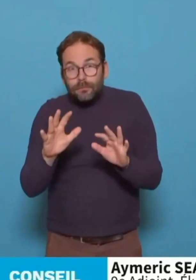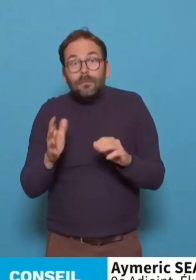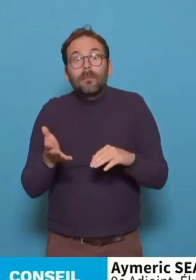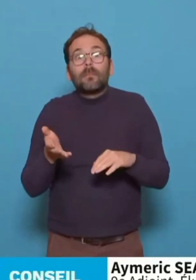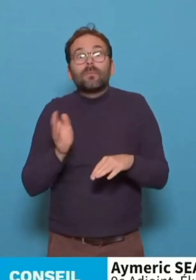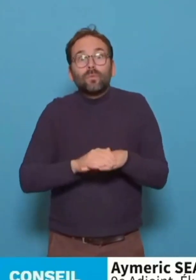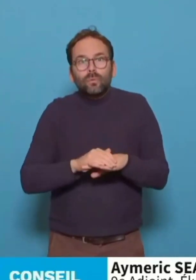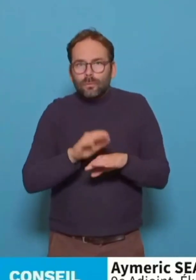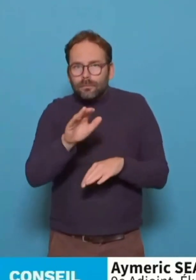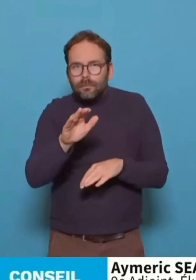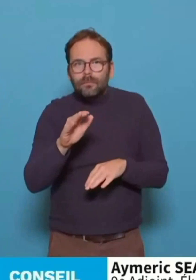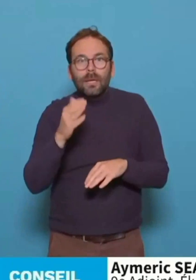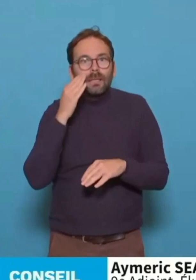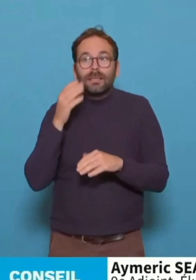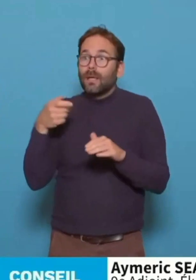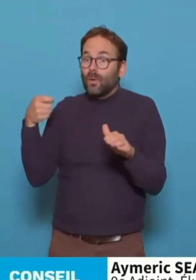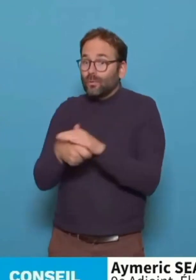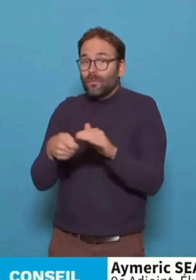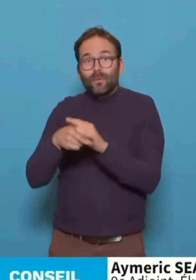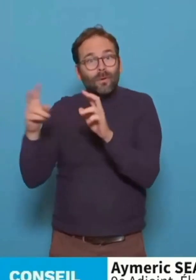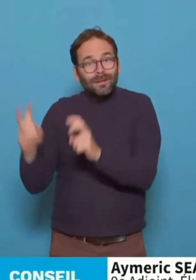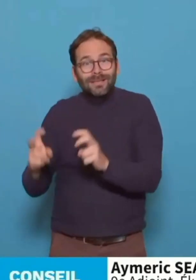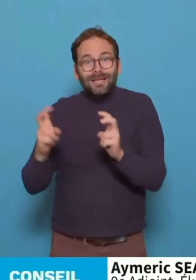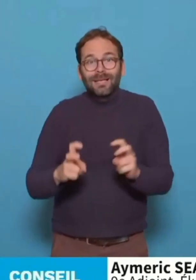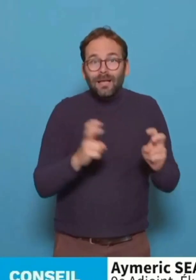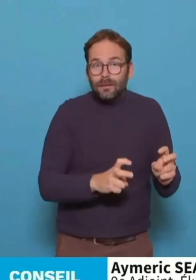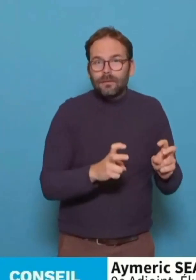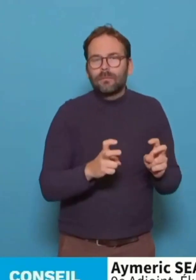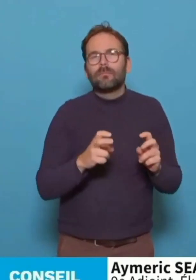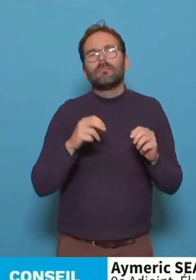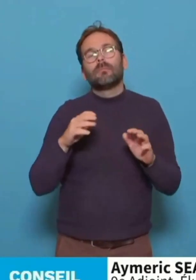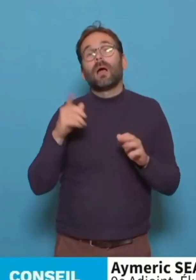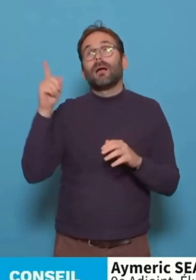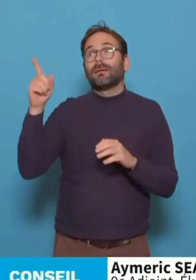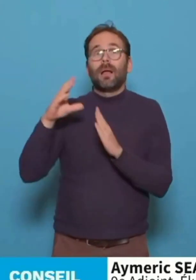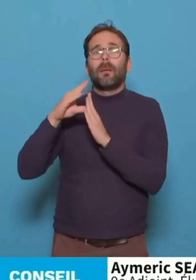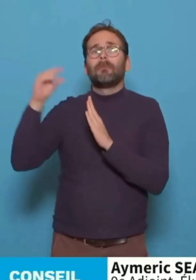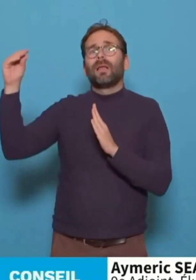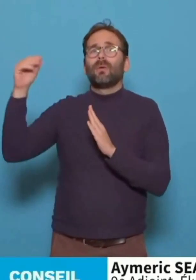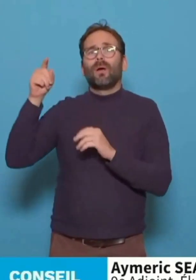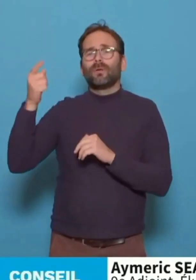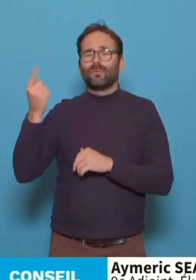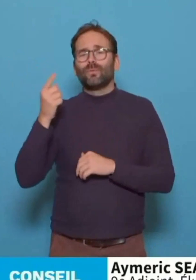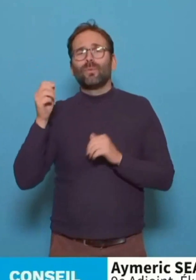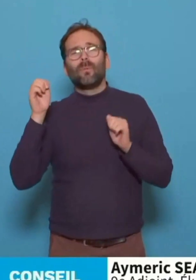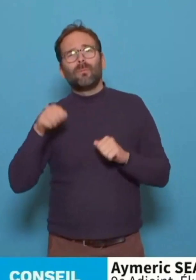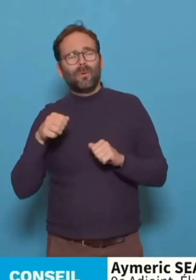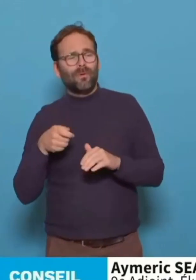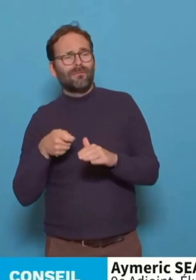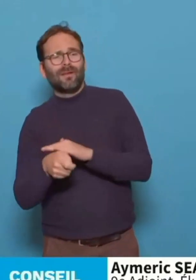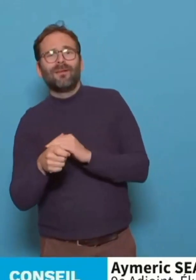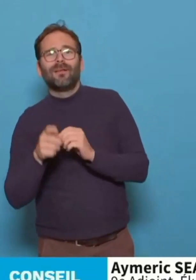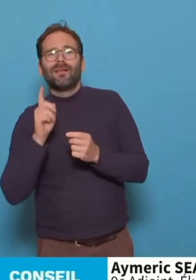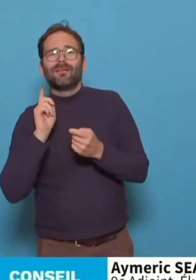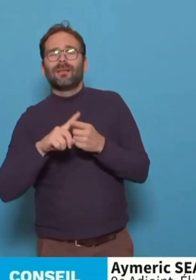attendant, quand on baisse toutes les subventions, on trouve toujours à la région Pays de la Loire de quoi financer des films sur les